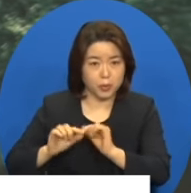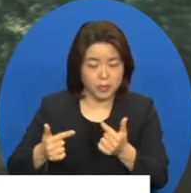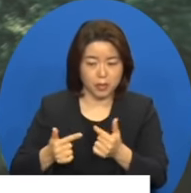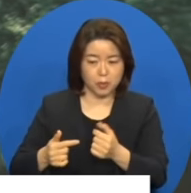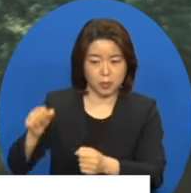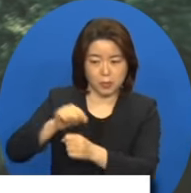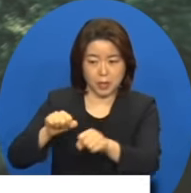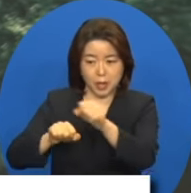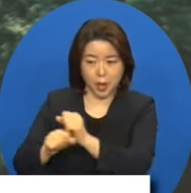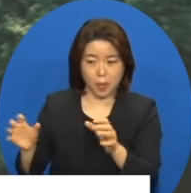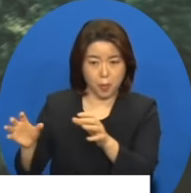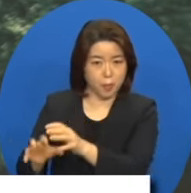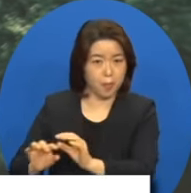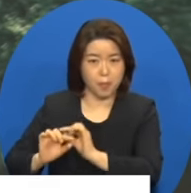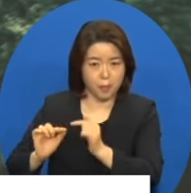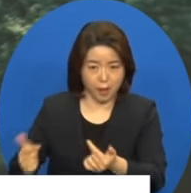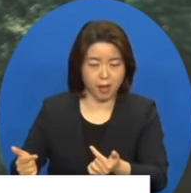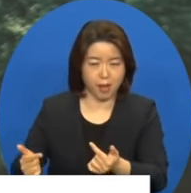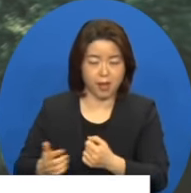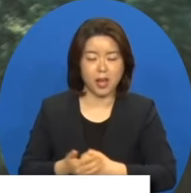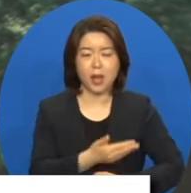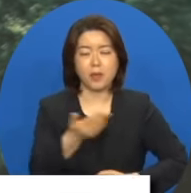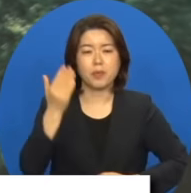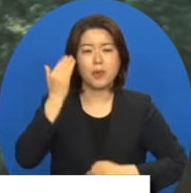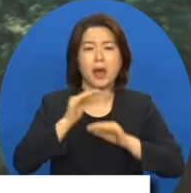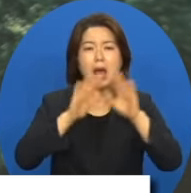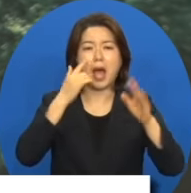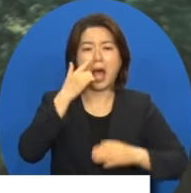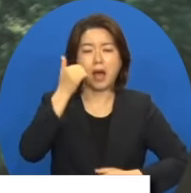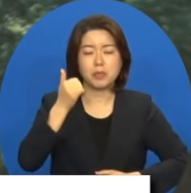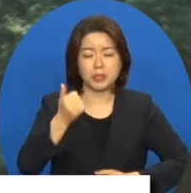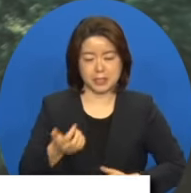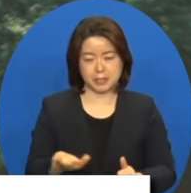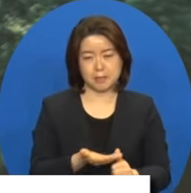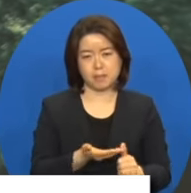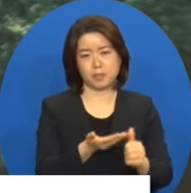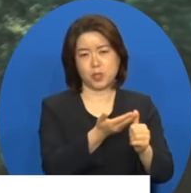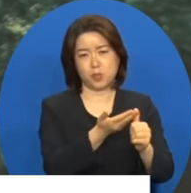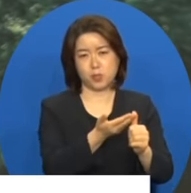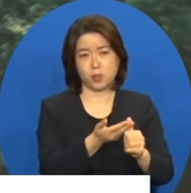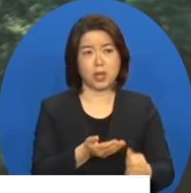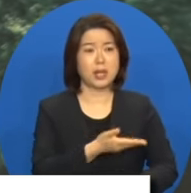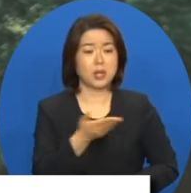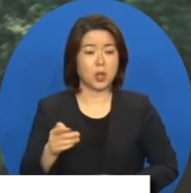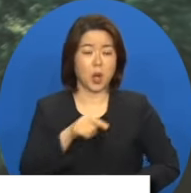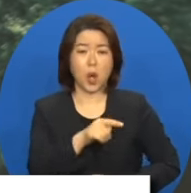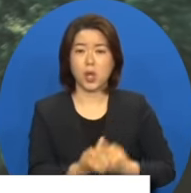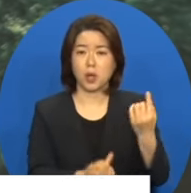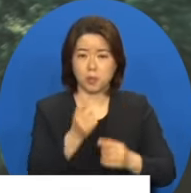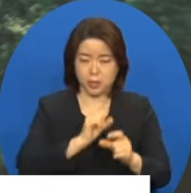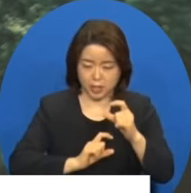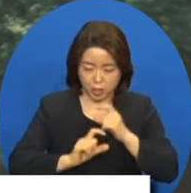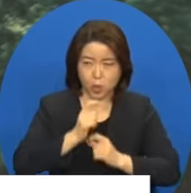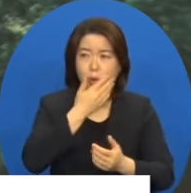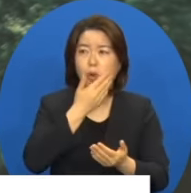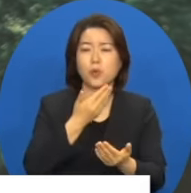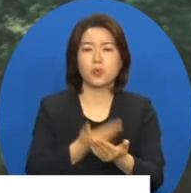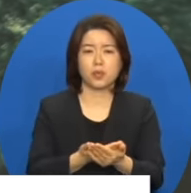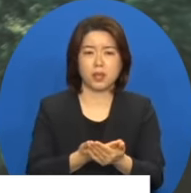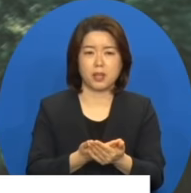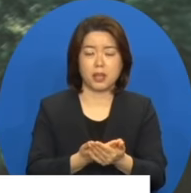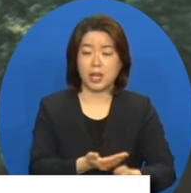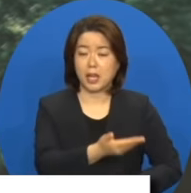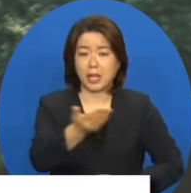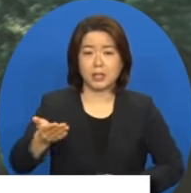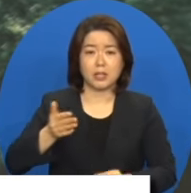창고에 모아들이지도 아니하되 너희 하늘 아버지께서 기르시나니 너희는 이것들보다 귀하지 아니하냐. 너희